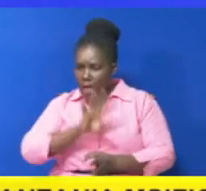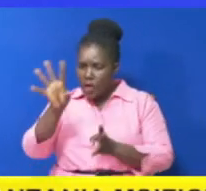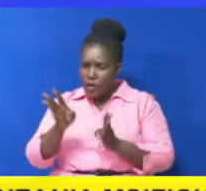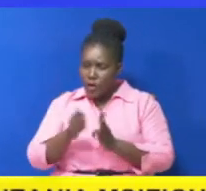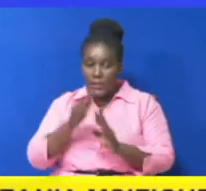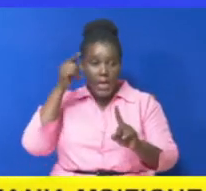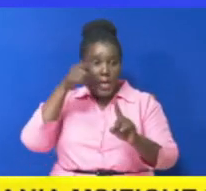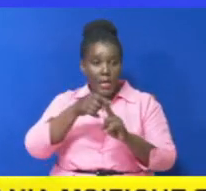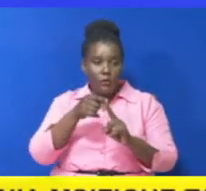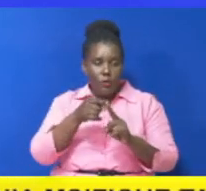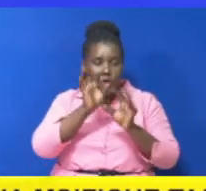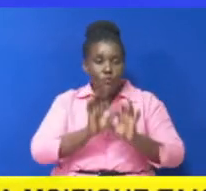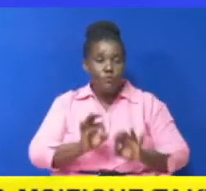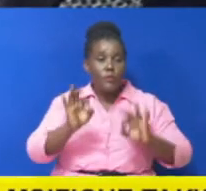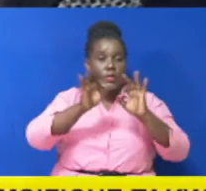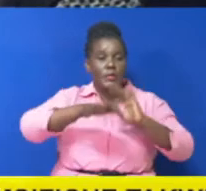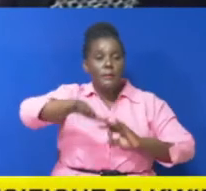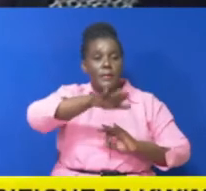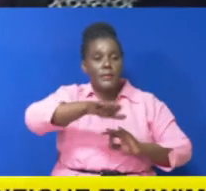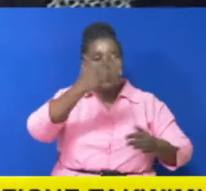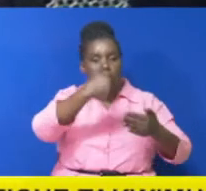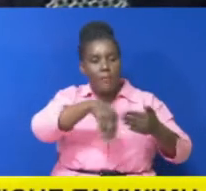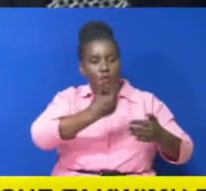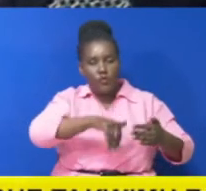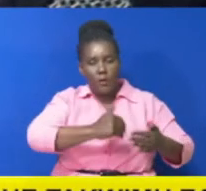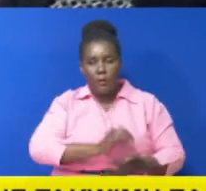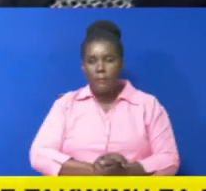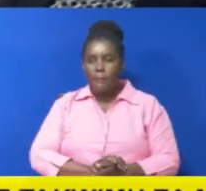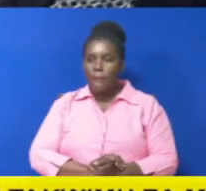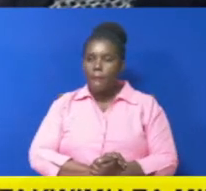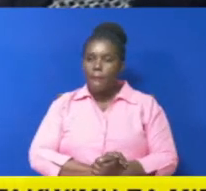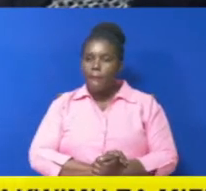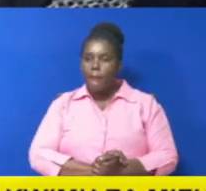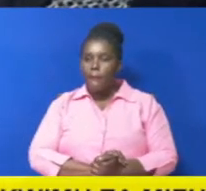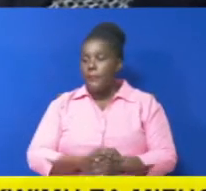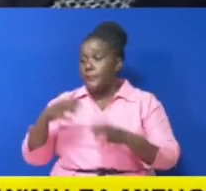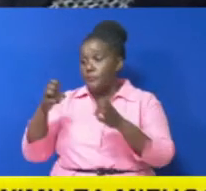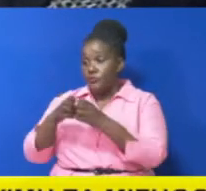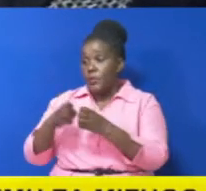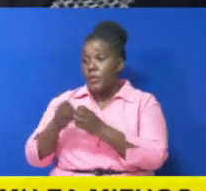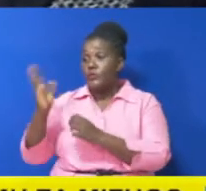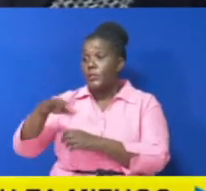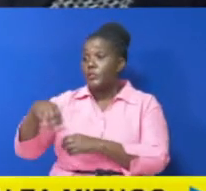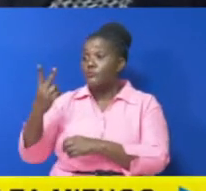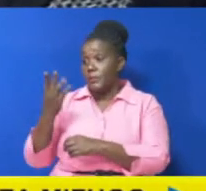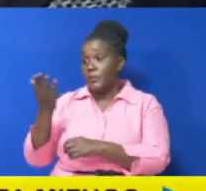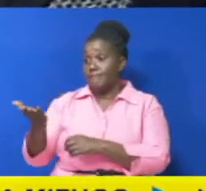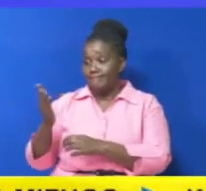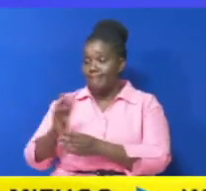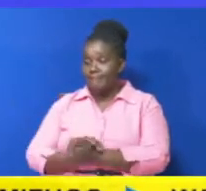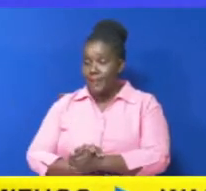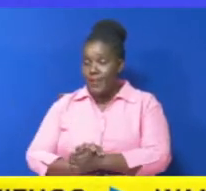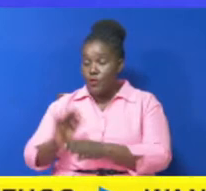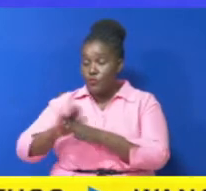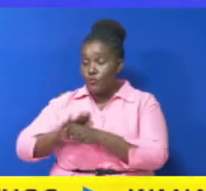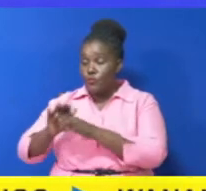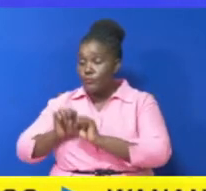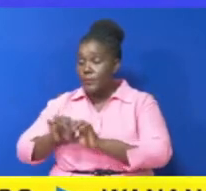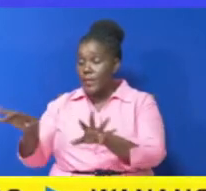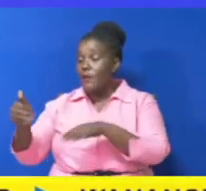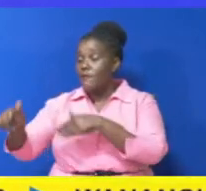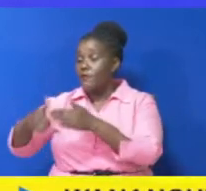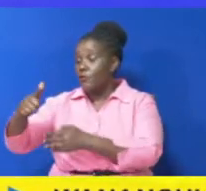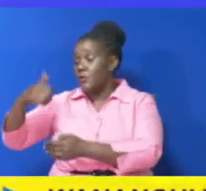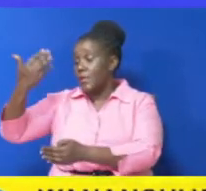mazingira ya ufanyaji biashara hapa nchini. Mkutano huo wa siku mbili wa mtandao wa uongozi na biashara